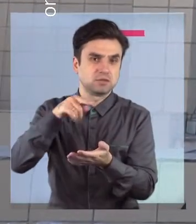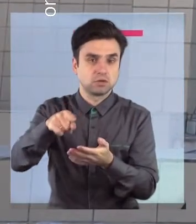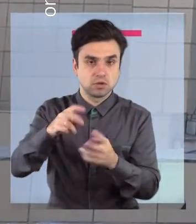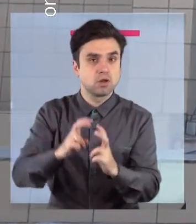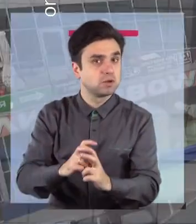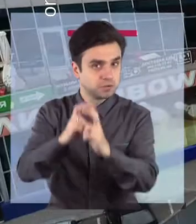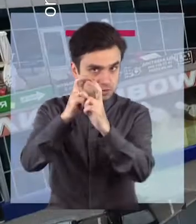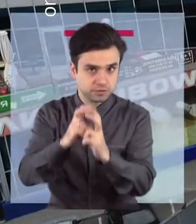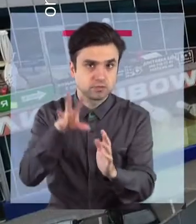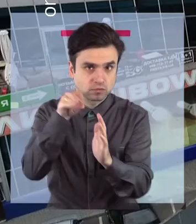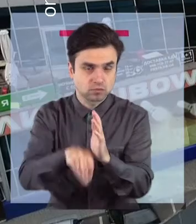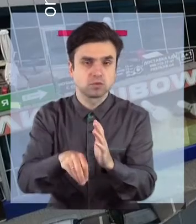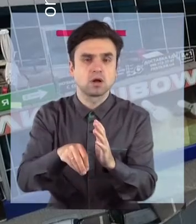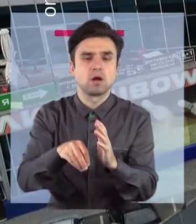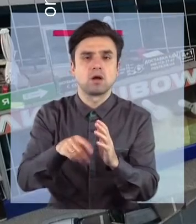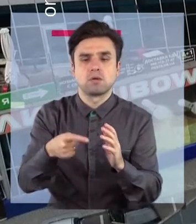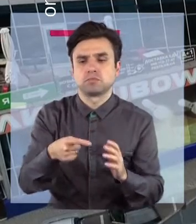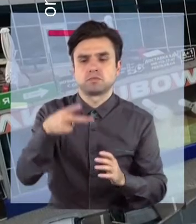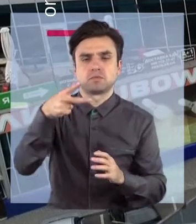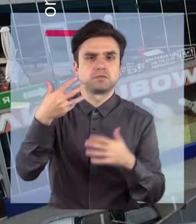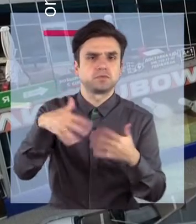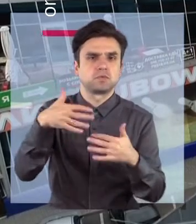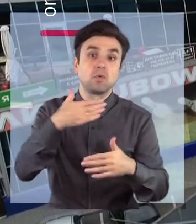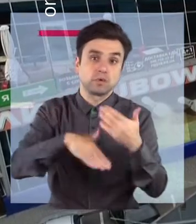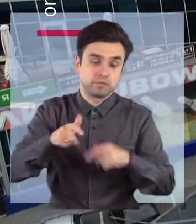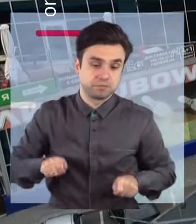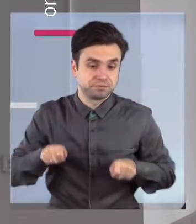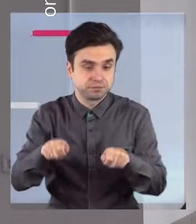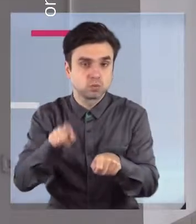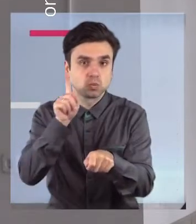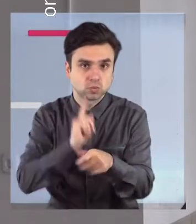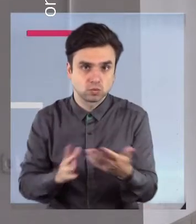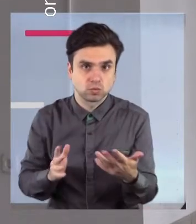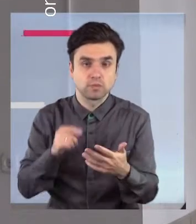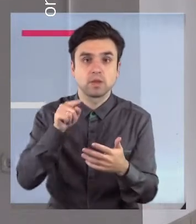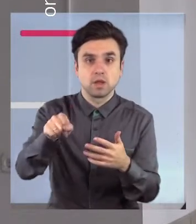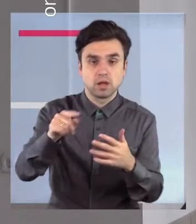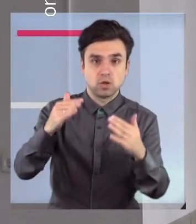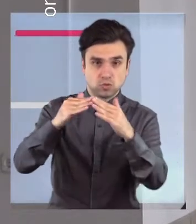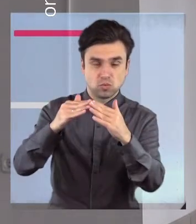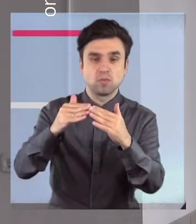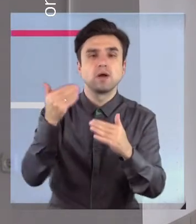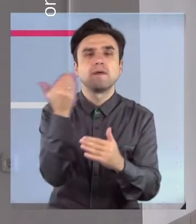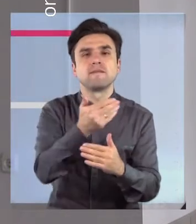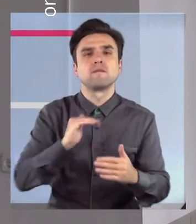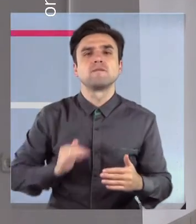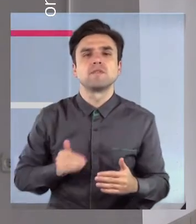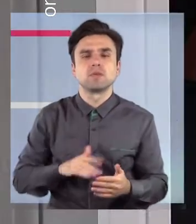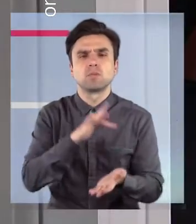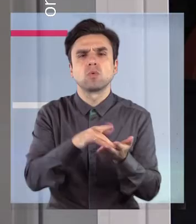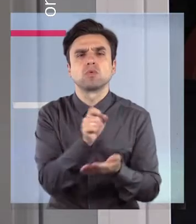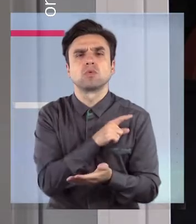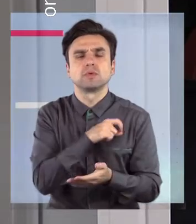другого поверху. Будівля належить одеській компанії СК «Петроліум». Саме на цій фірмі нещодавно правоохоронці провели обшуки у